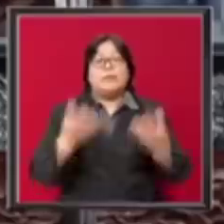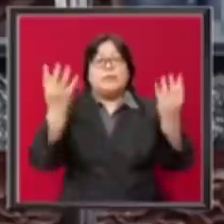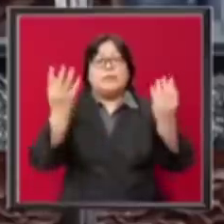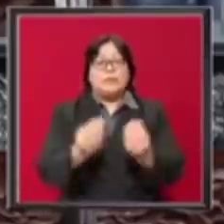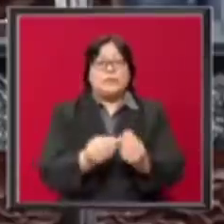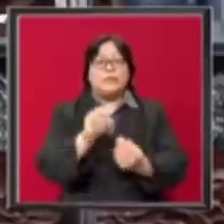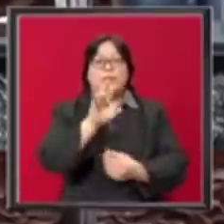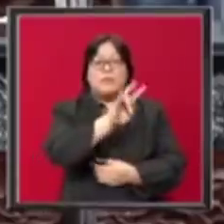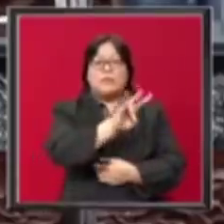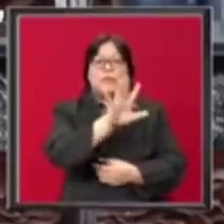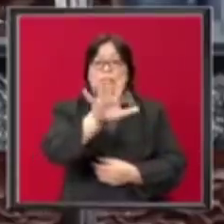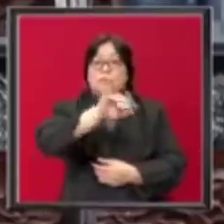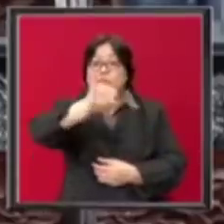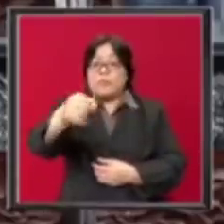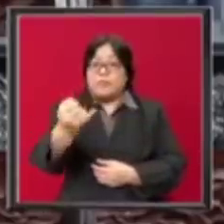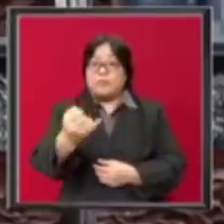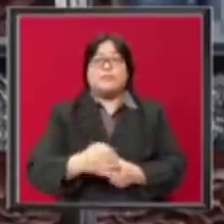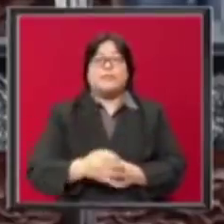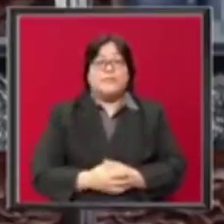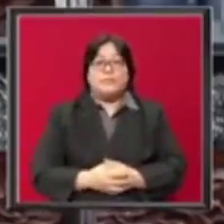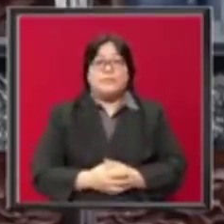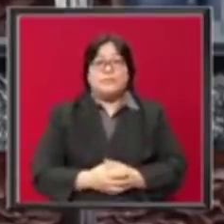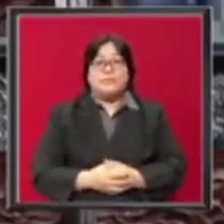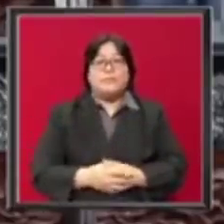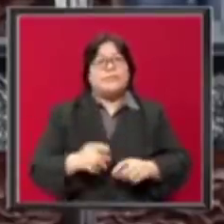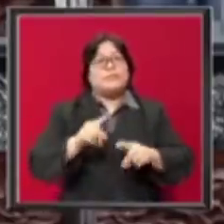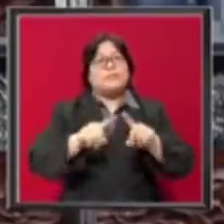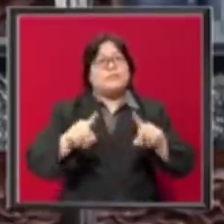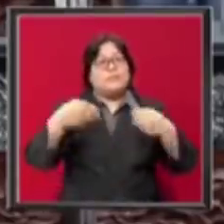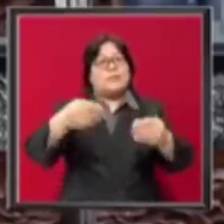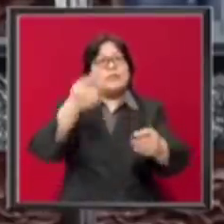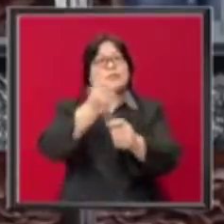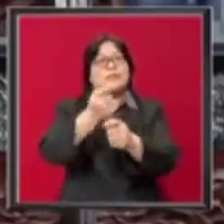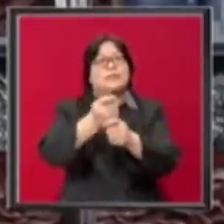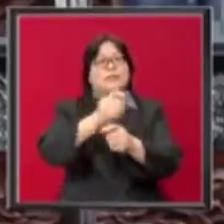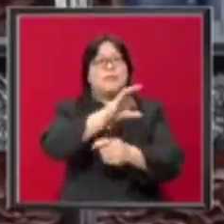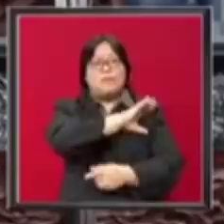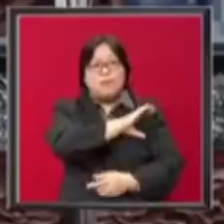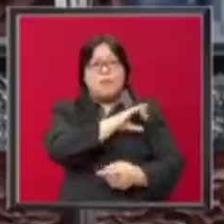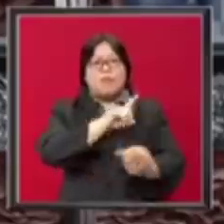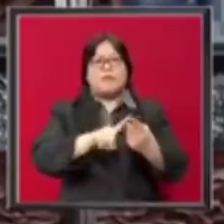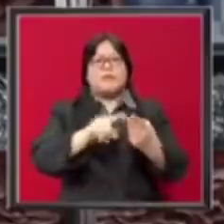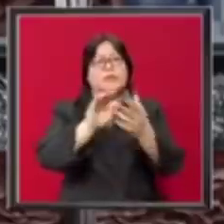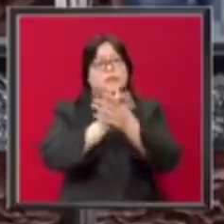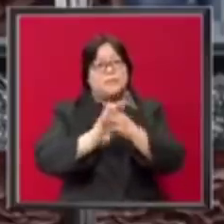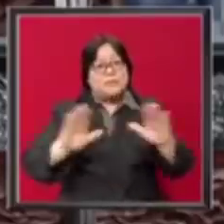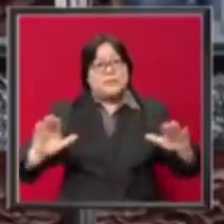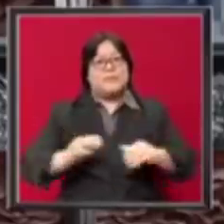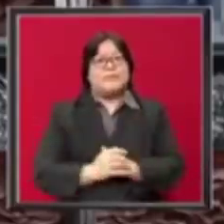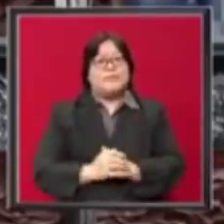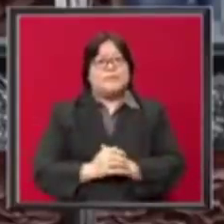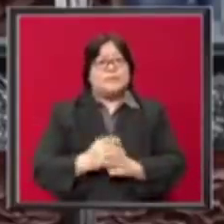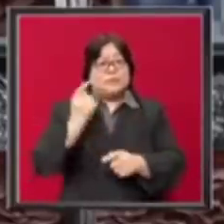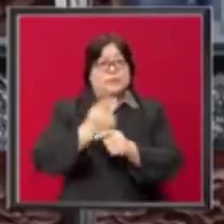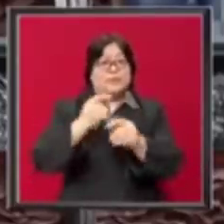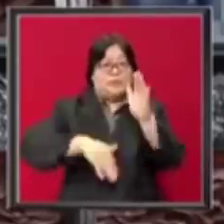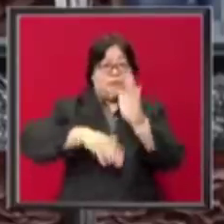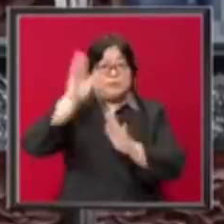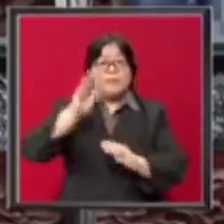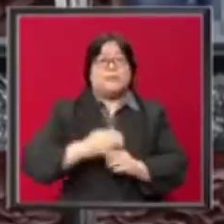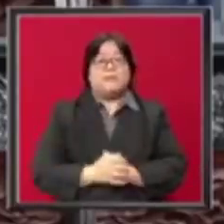penyusutan 75 juta. Padahal ditugaskan kepada pihak polis dan pihak keselamatan tugas yang